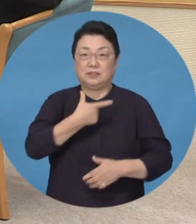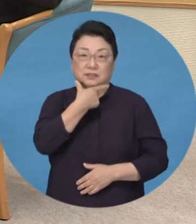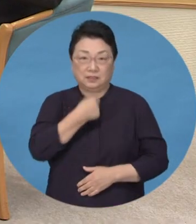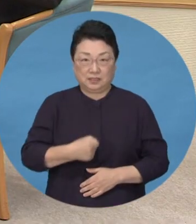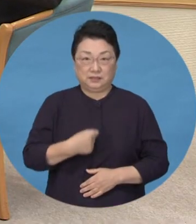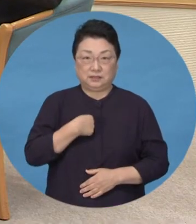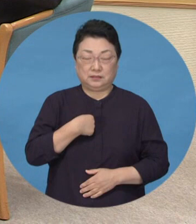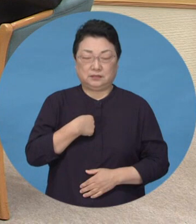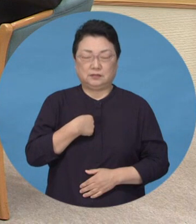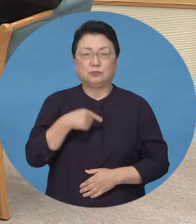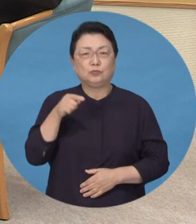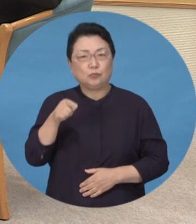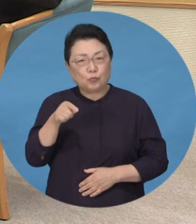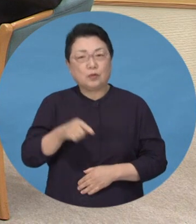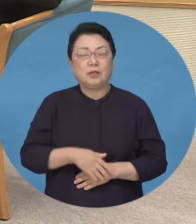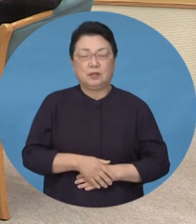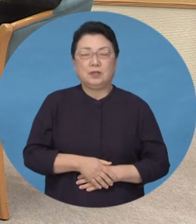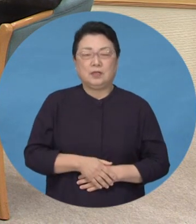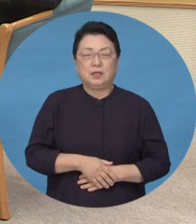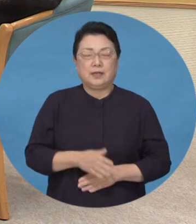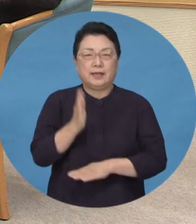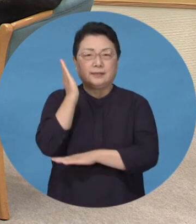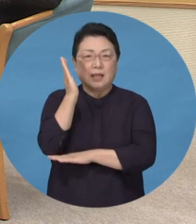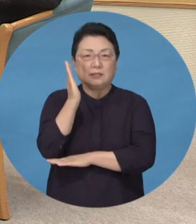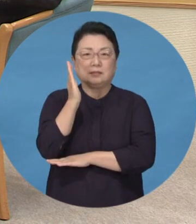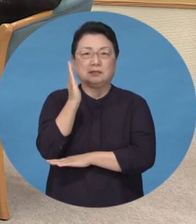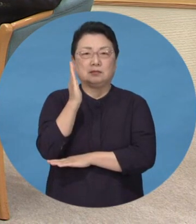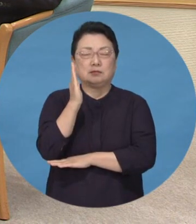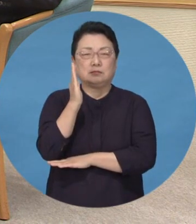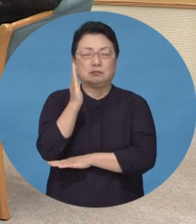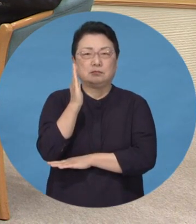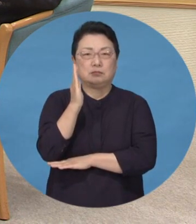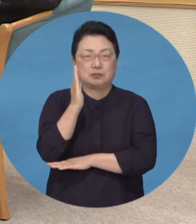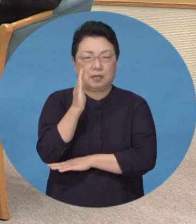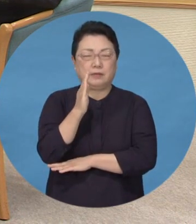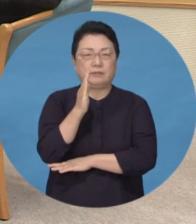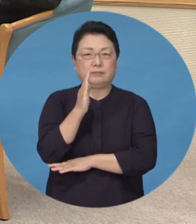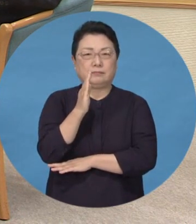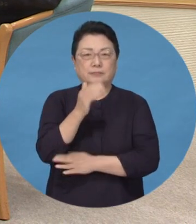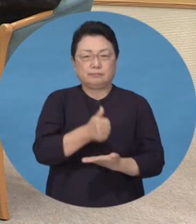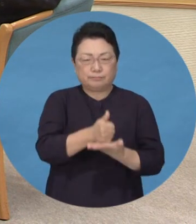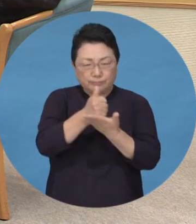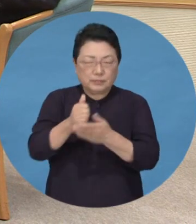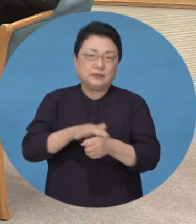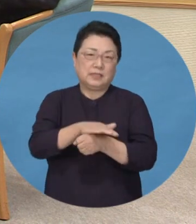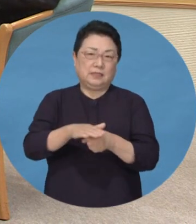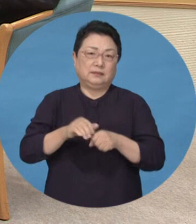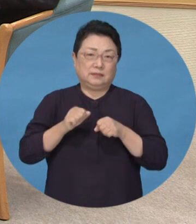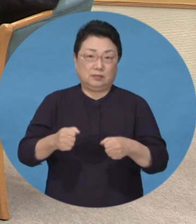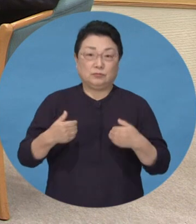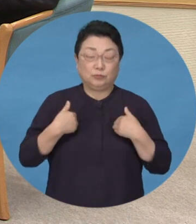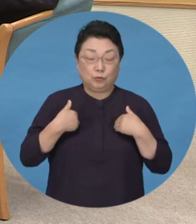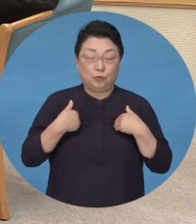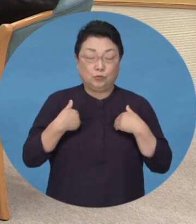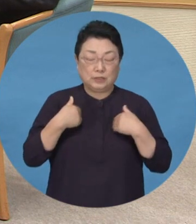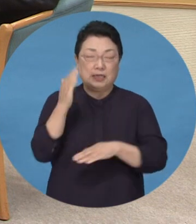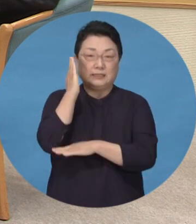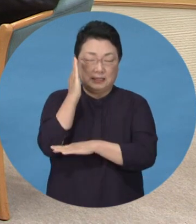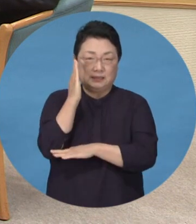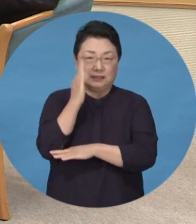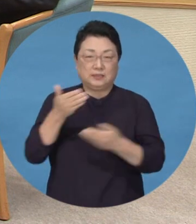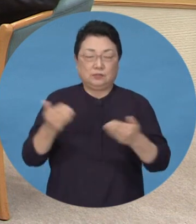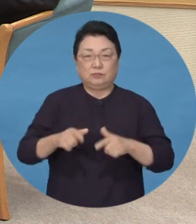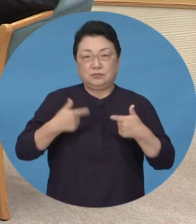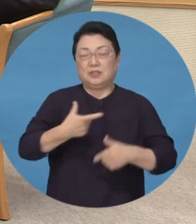いうそういうのを正していくのは政治あっであるが故にその政治にとってあの携わりたいと思っ